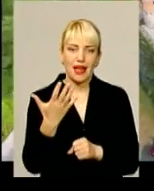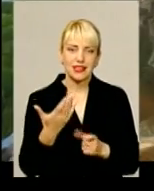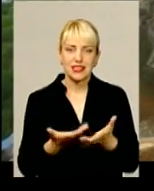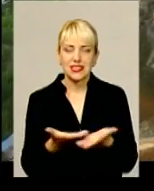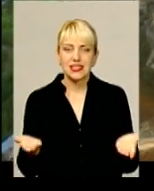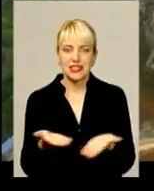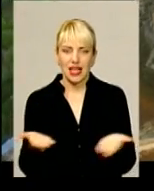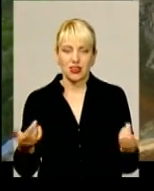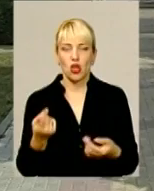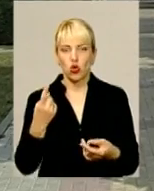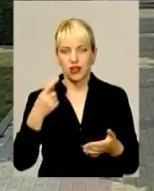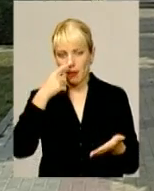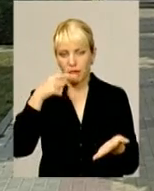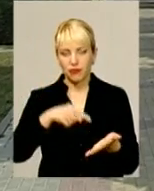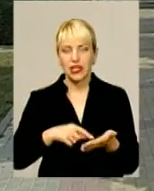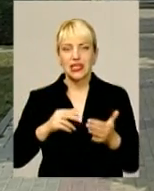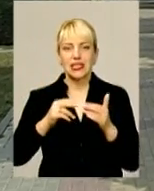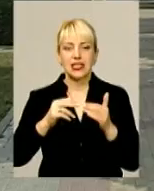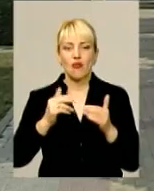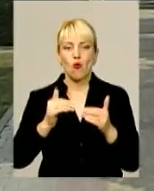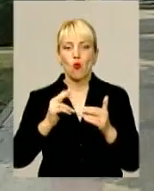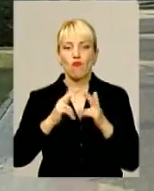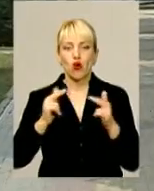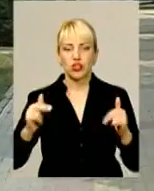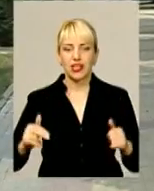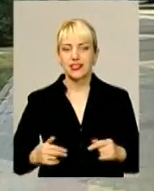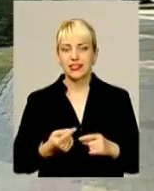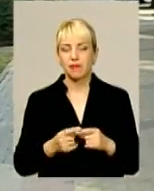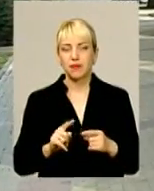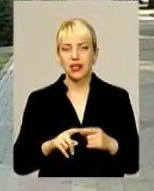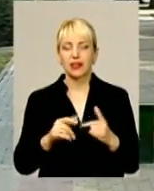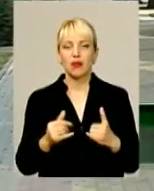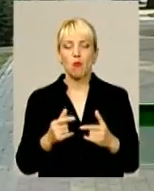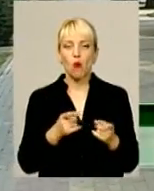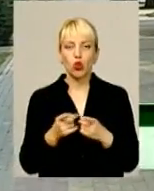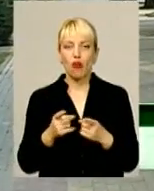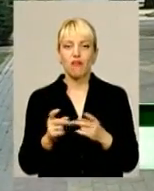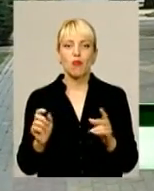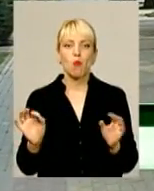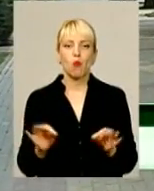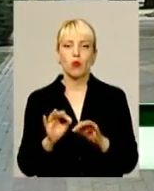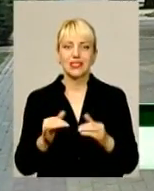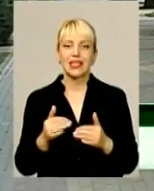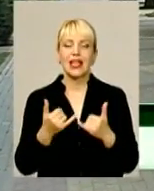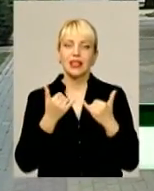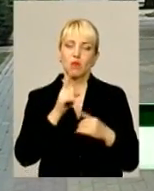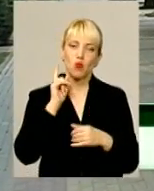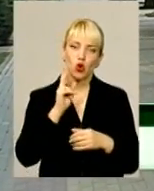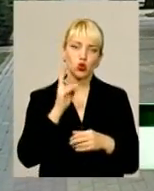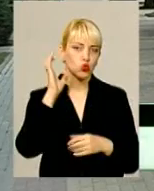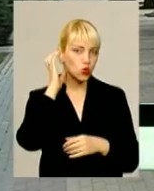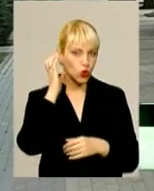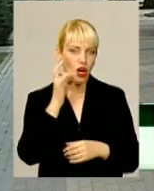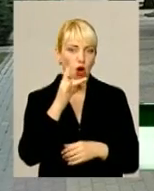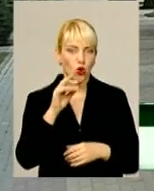прямісінько у фортеці. Завжди просять привозити музику не тільки для молоді, яка слухає рок, але й також для їх батьків, бо дуже багато сімей